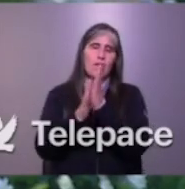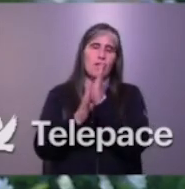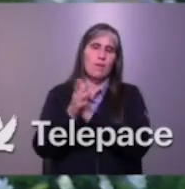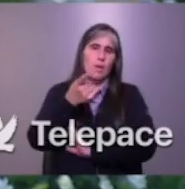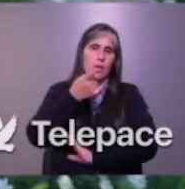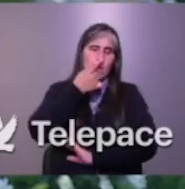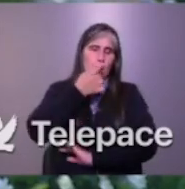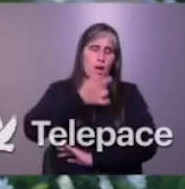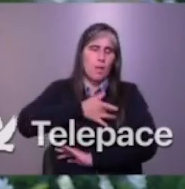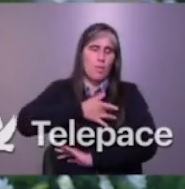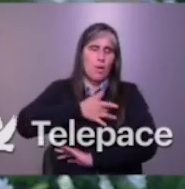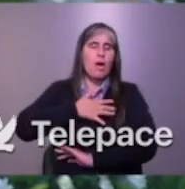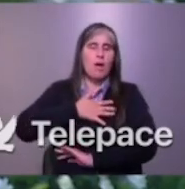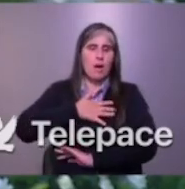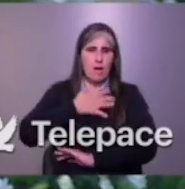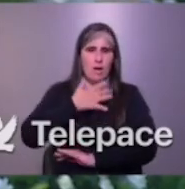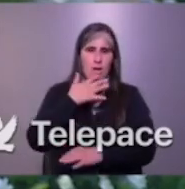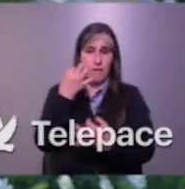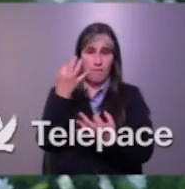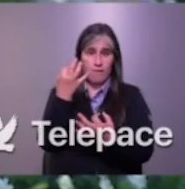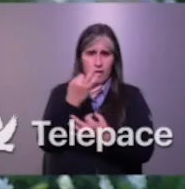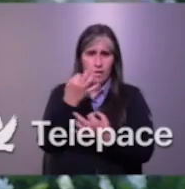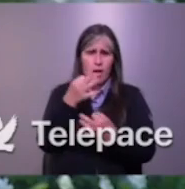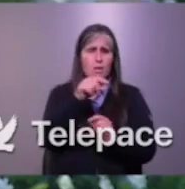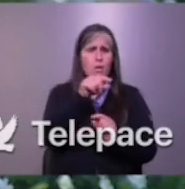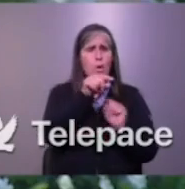le dimore di Giacobbe.